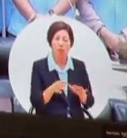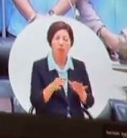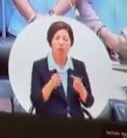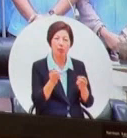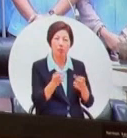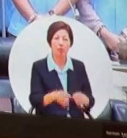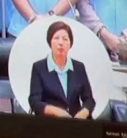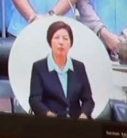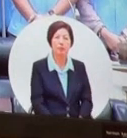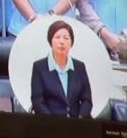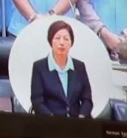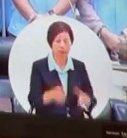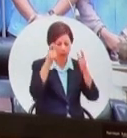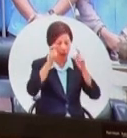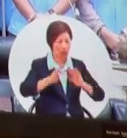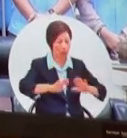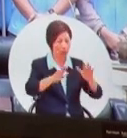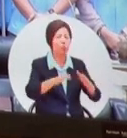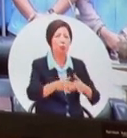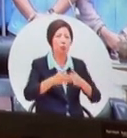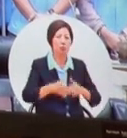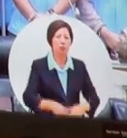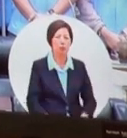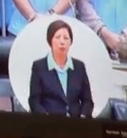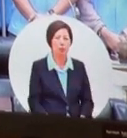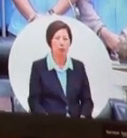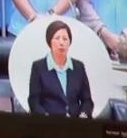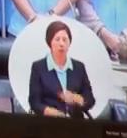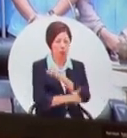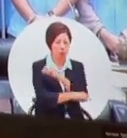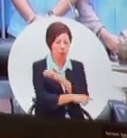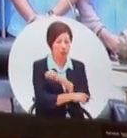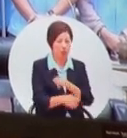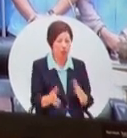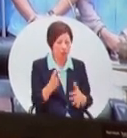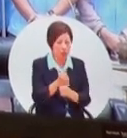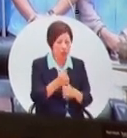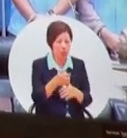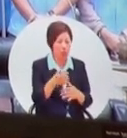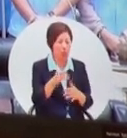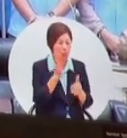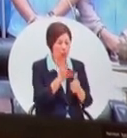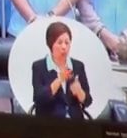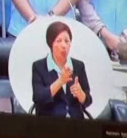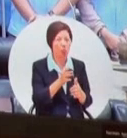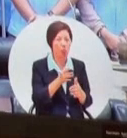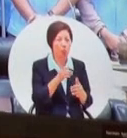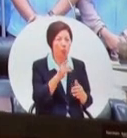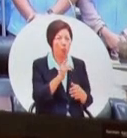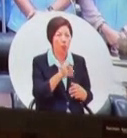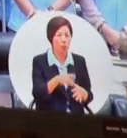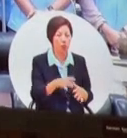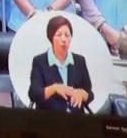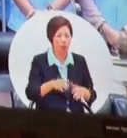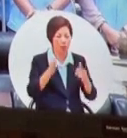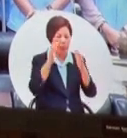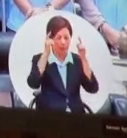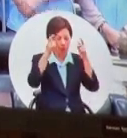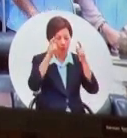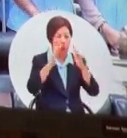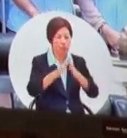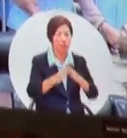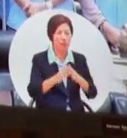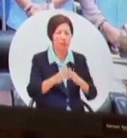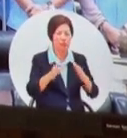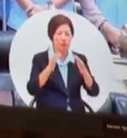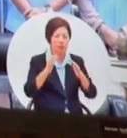高雄叫进步。我在最后的时候会有一个总结，我会让大家看到高雄市在韩市长来了以后有没有做